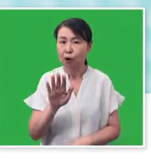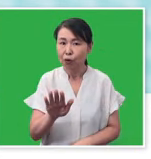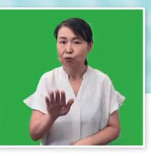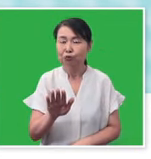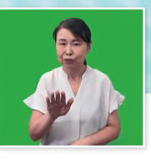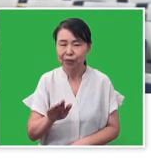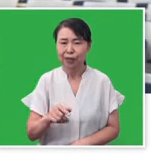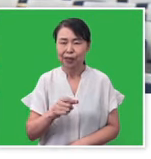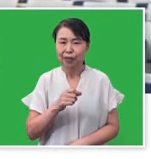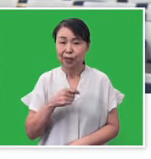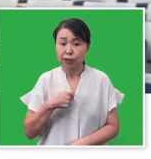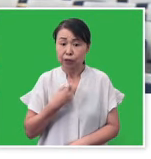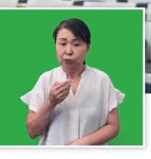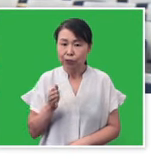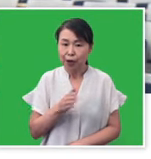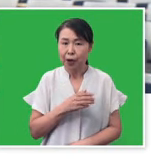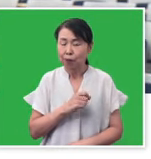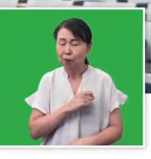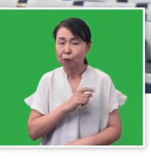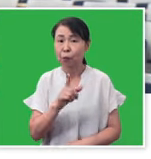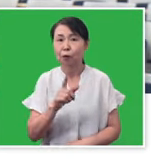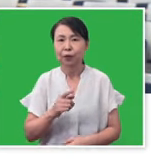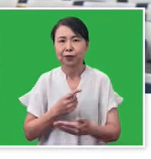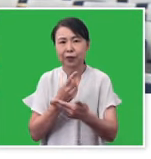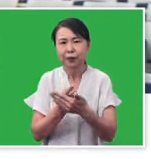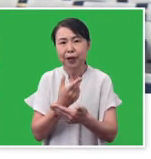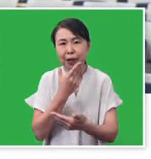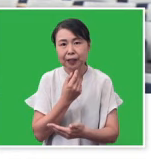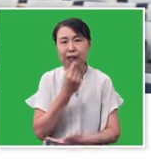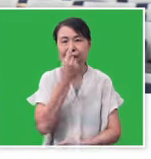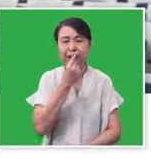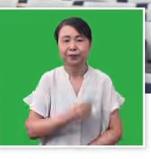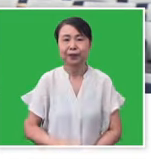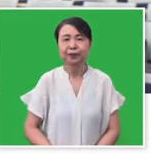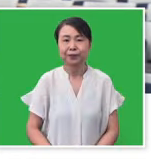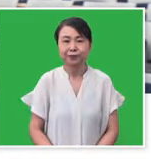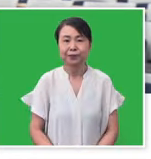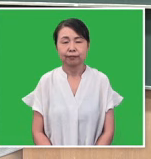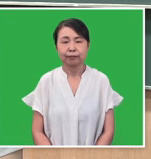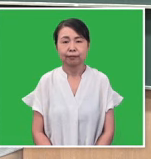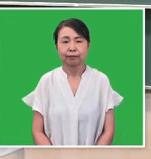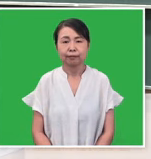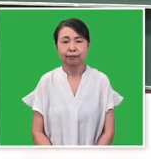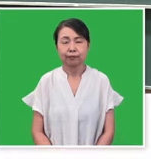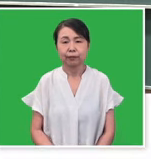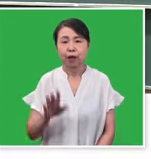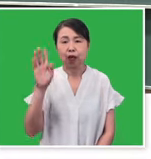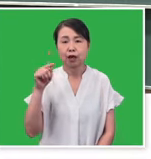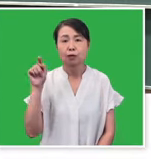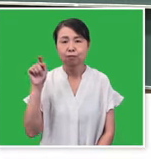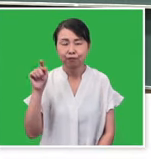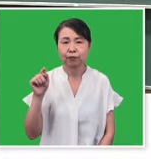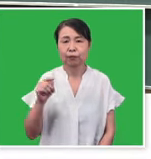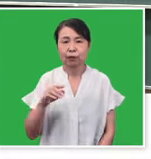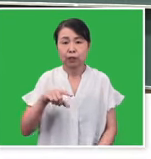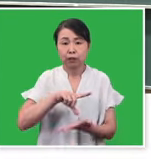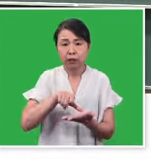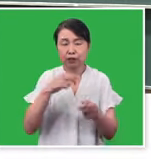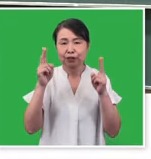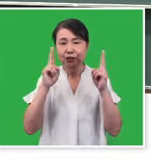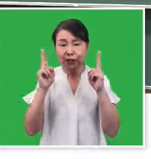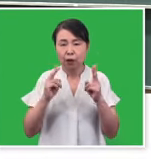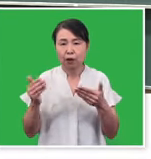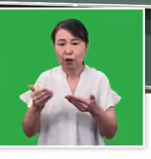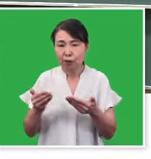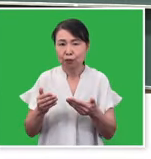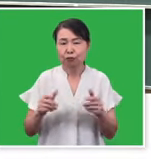がある際には、自分から足を運んで積極的に参加してみたいなと思いました。 県では県内の企業で働